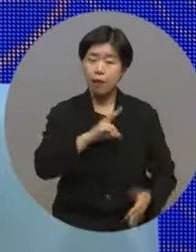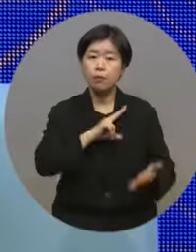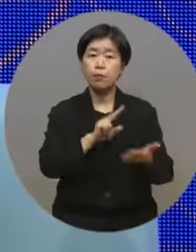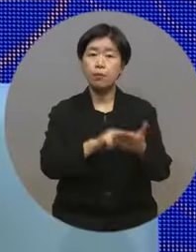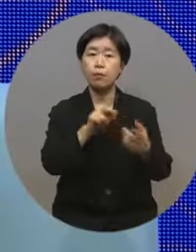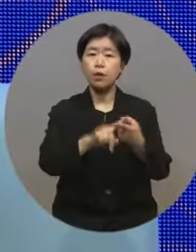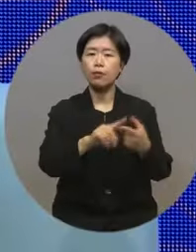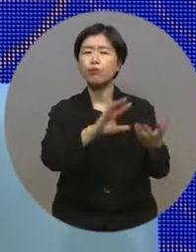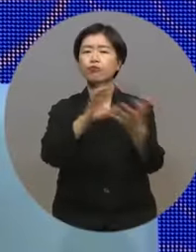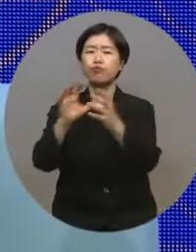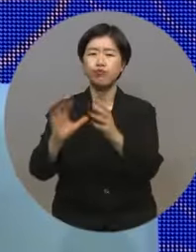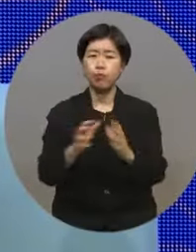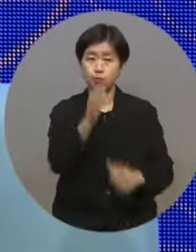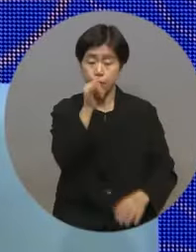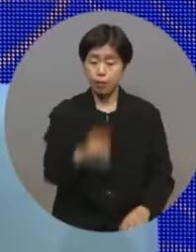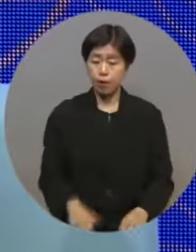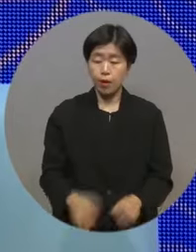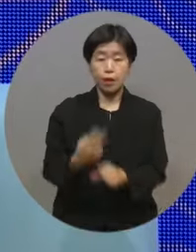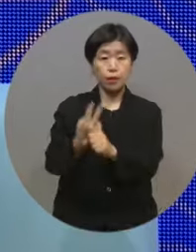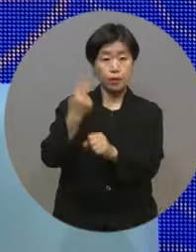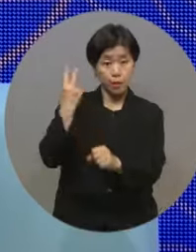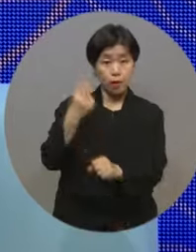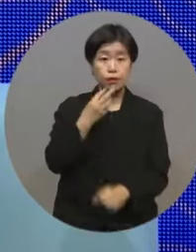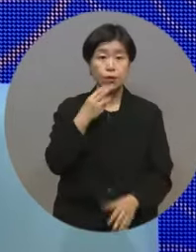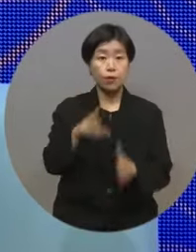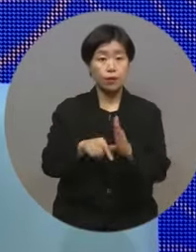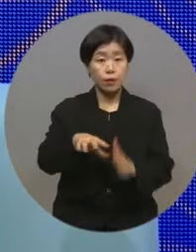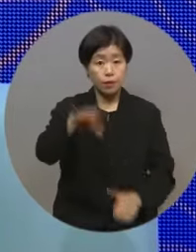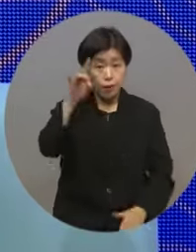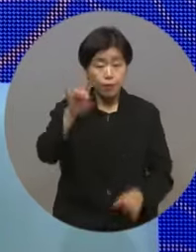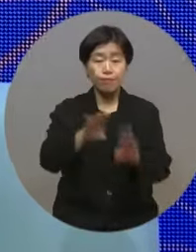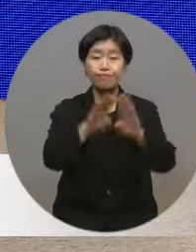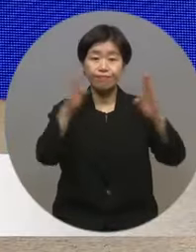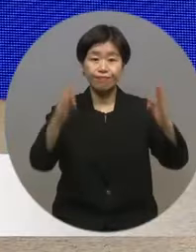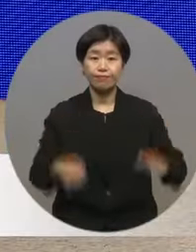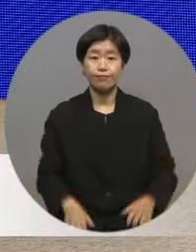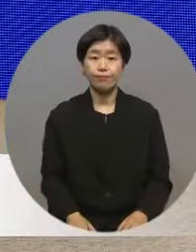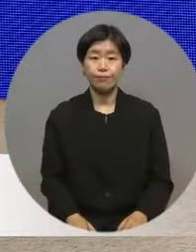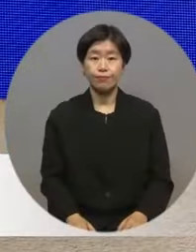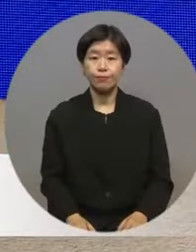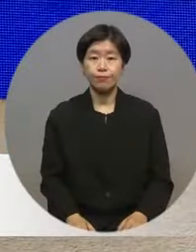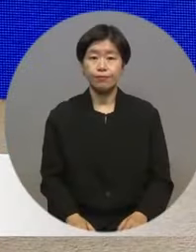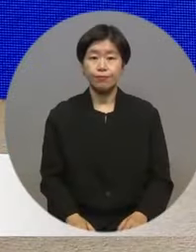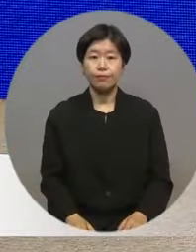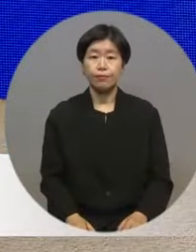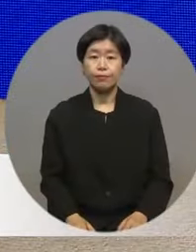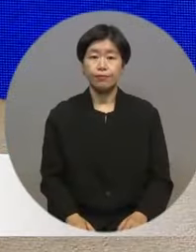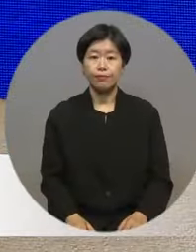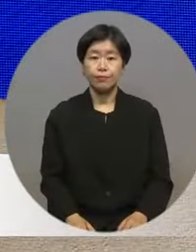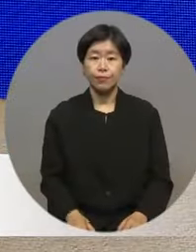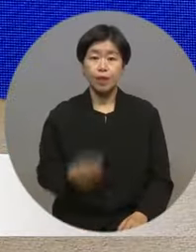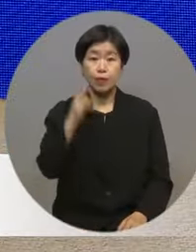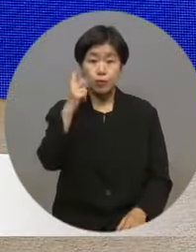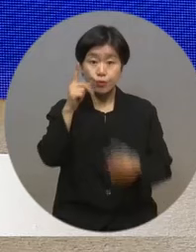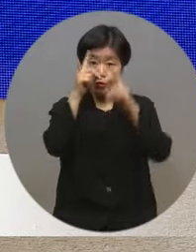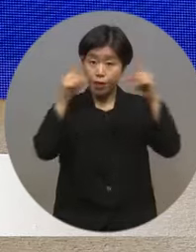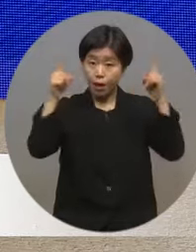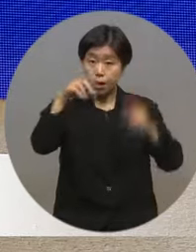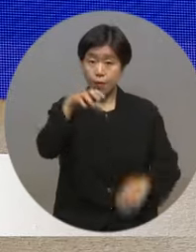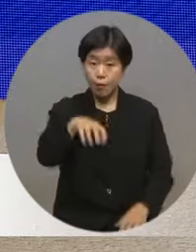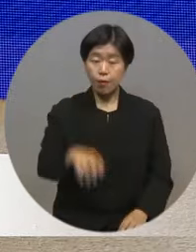논의하는 자리이며 2년 전 서울에서 처음 시작됐습니다. I am very proud to see